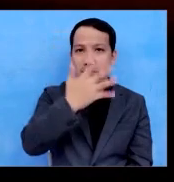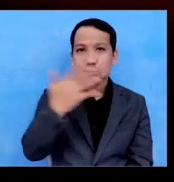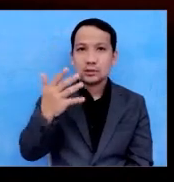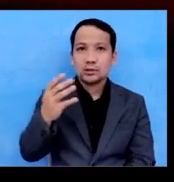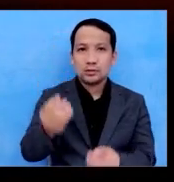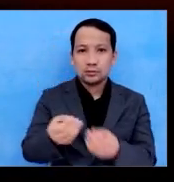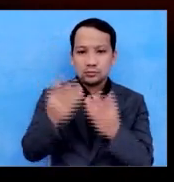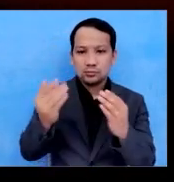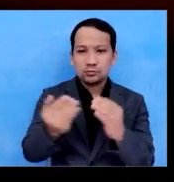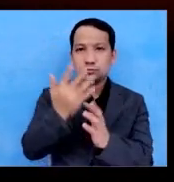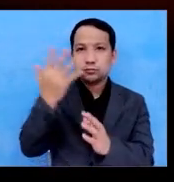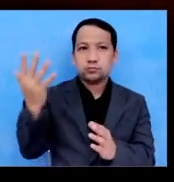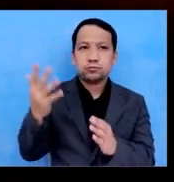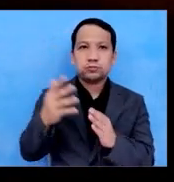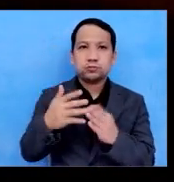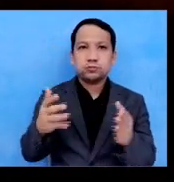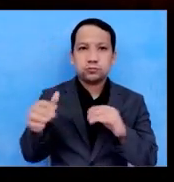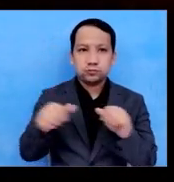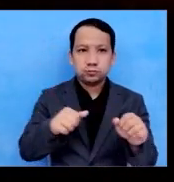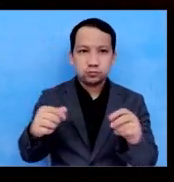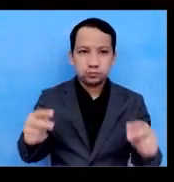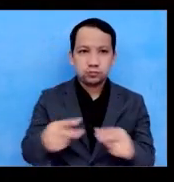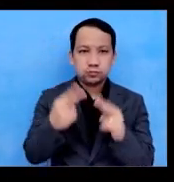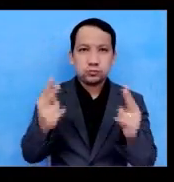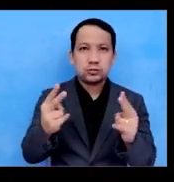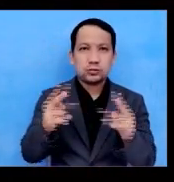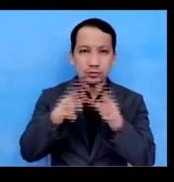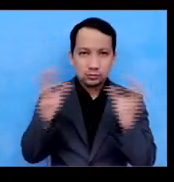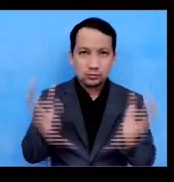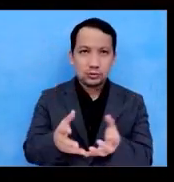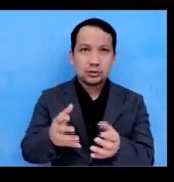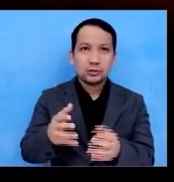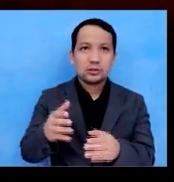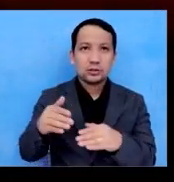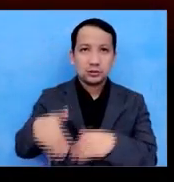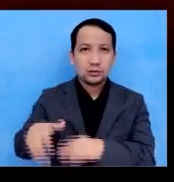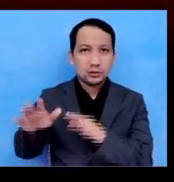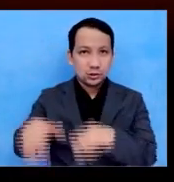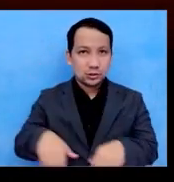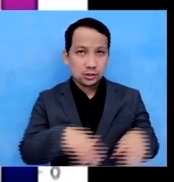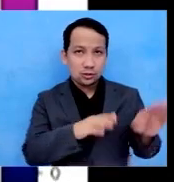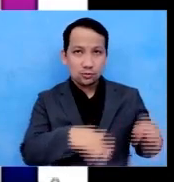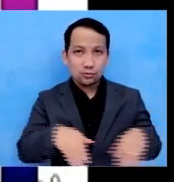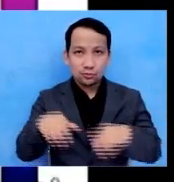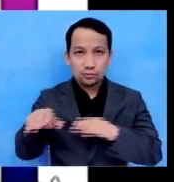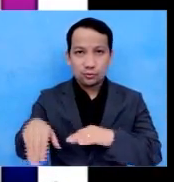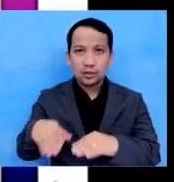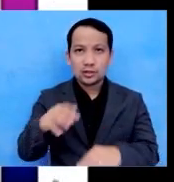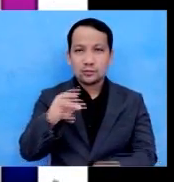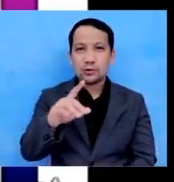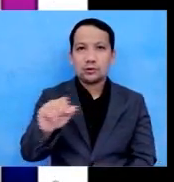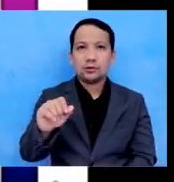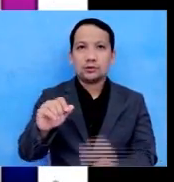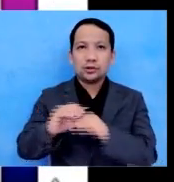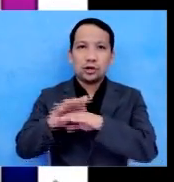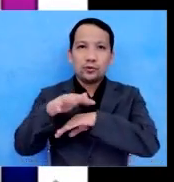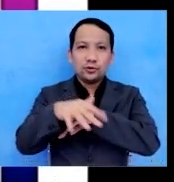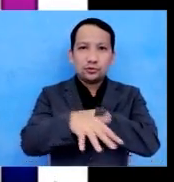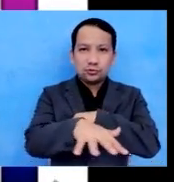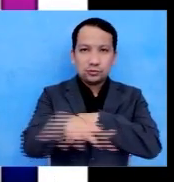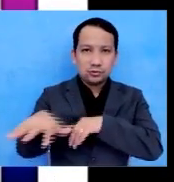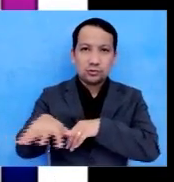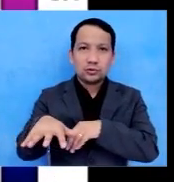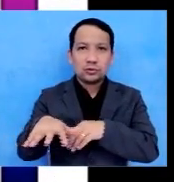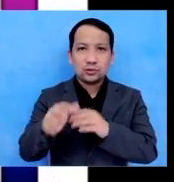ang pinakamalaking aktibong bulkan sa mundo, sa Hawaii, ang Mauna Loa. Umapaw na ang lava mula sa bunganga